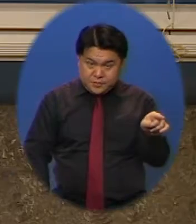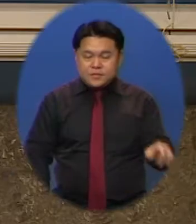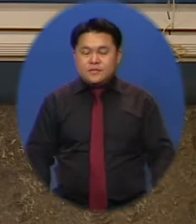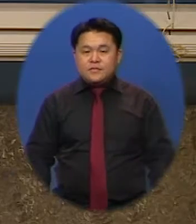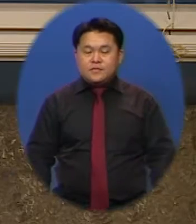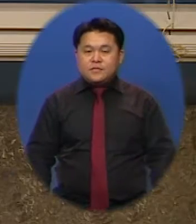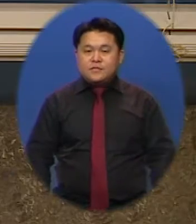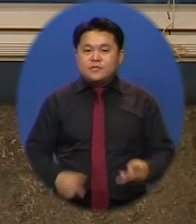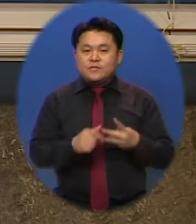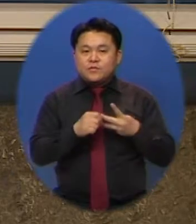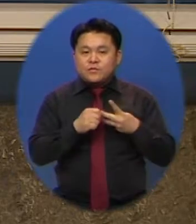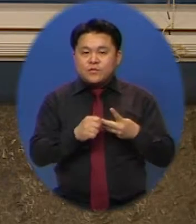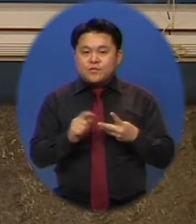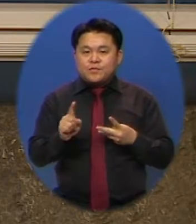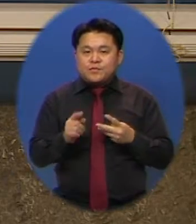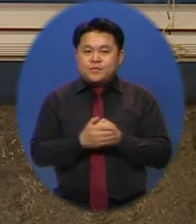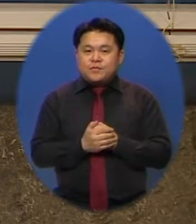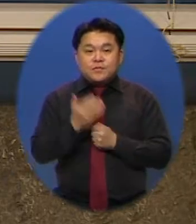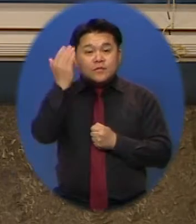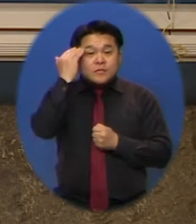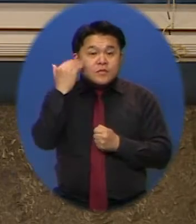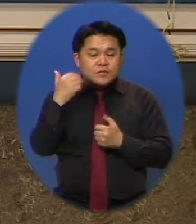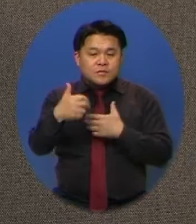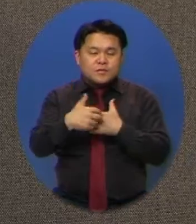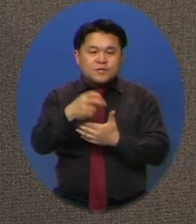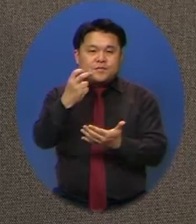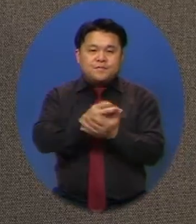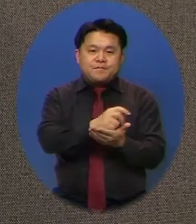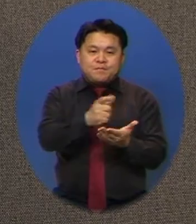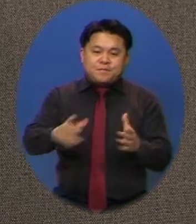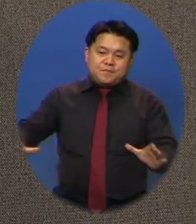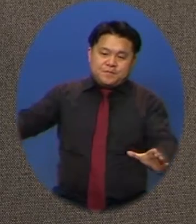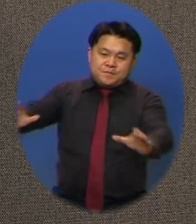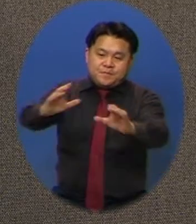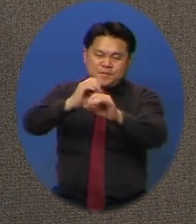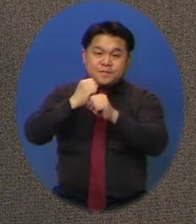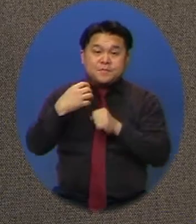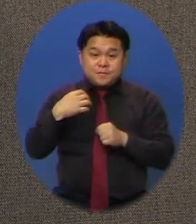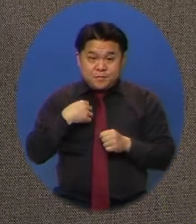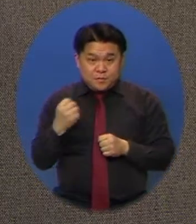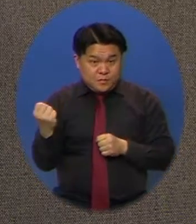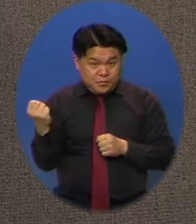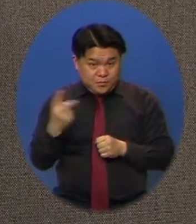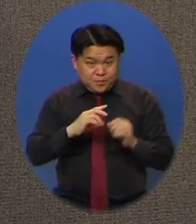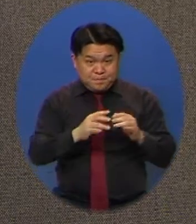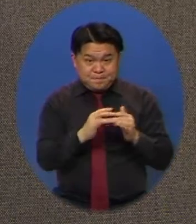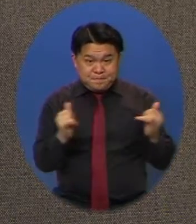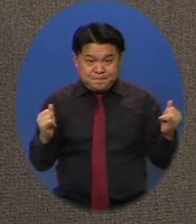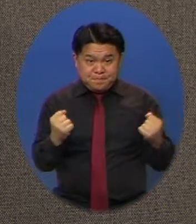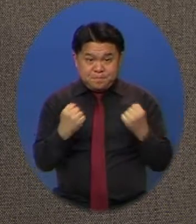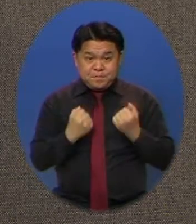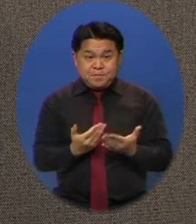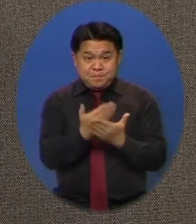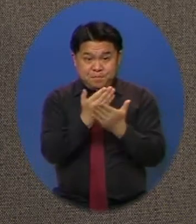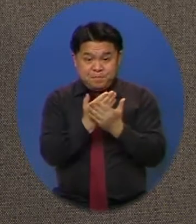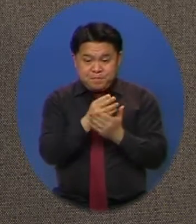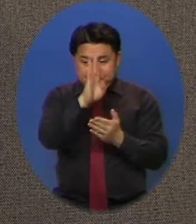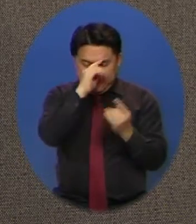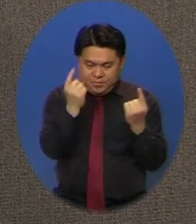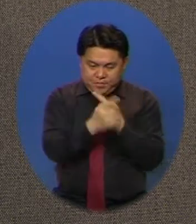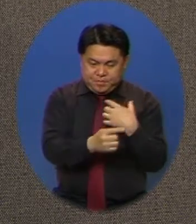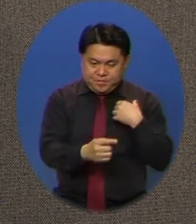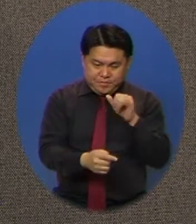부분이 있고요. 우리나라의 그 의료제도를 총괄하고 국민들의 건강 증진, 질병